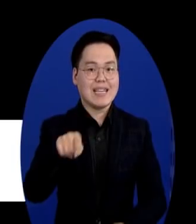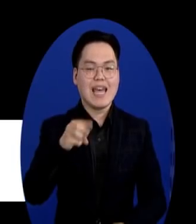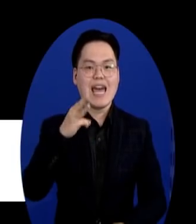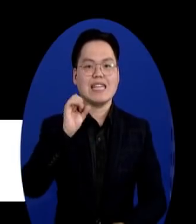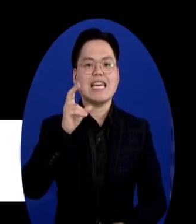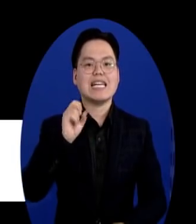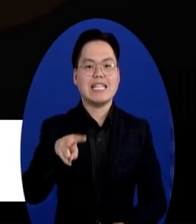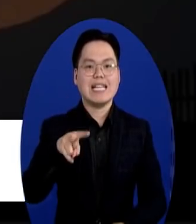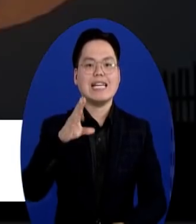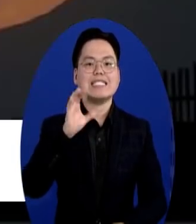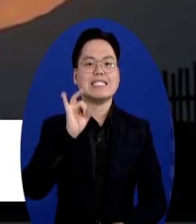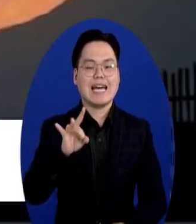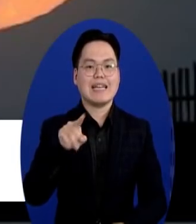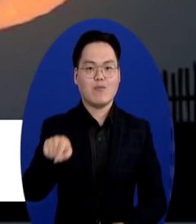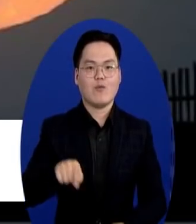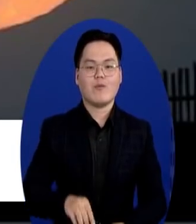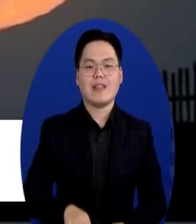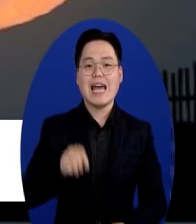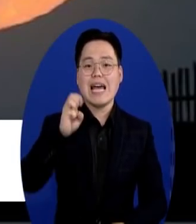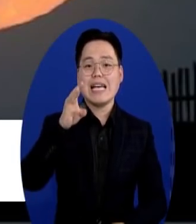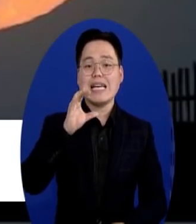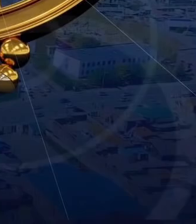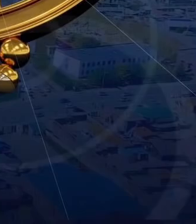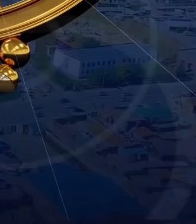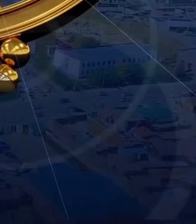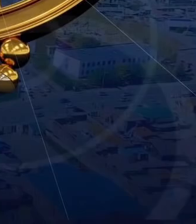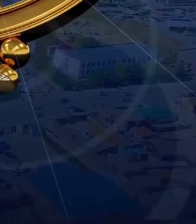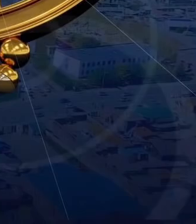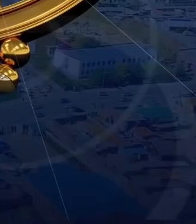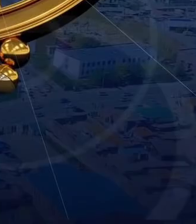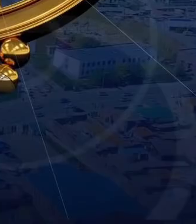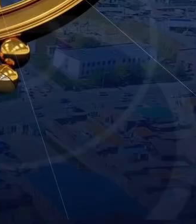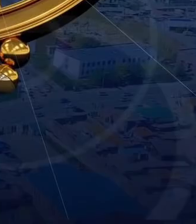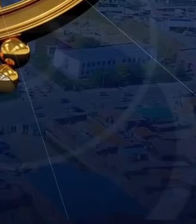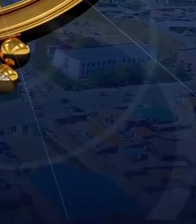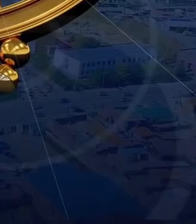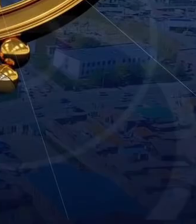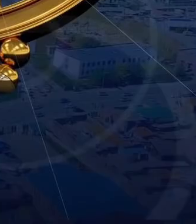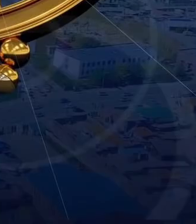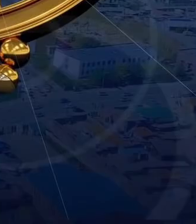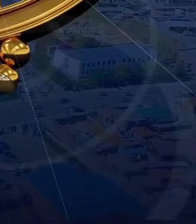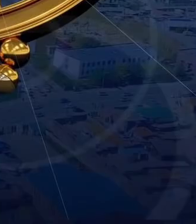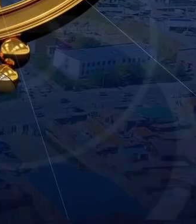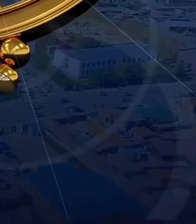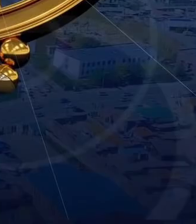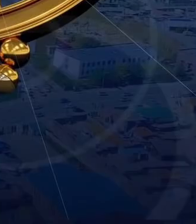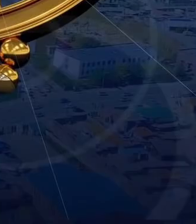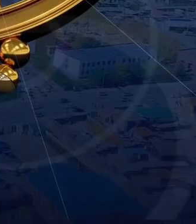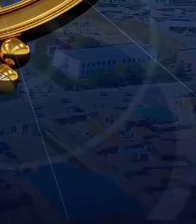нэрлэж энэ сарны үзэгдэх байдлаар энэ улирлын цагаагарын ерөнхий төлөвийгч тодорхойлож ирсэн уламжлалтай юм а.